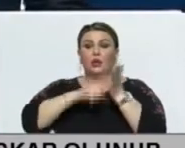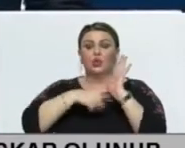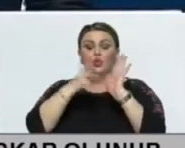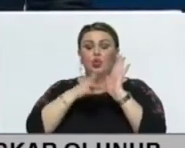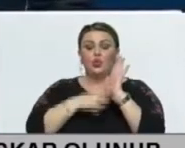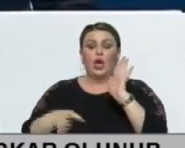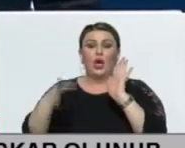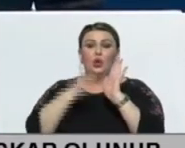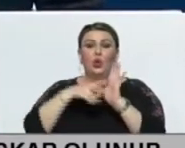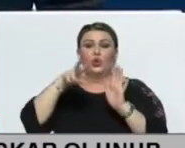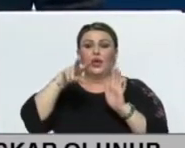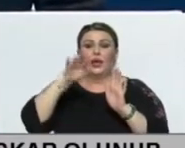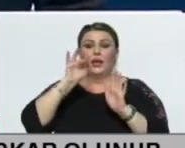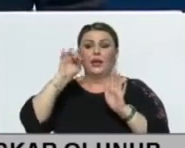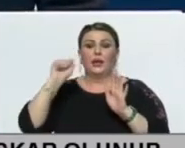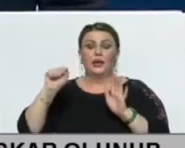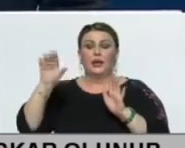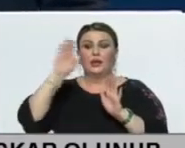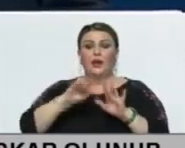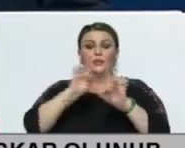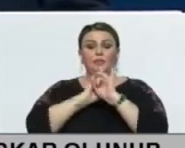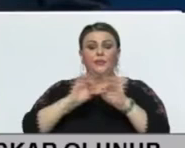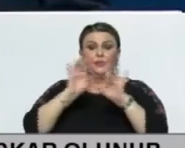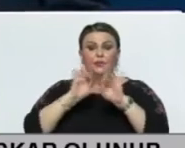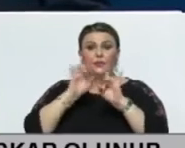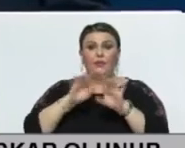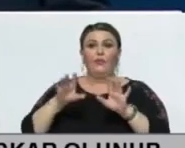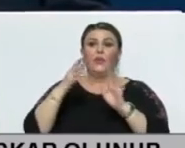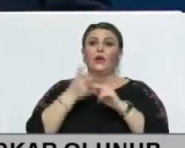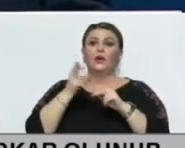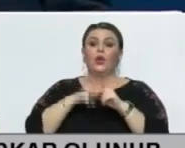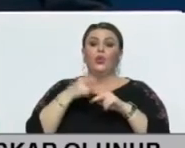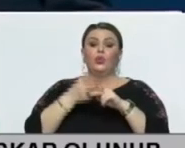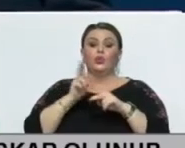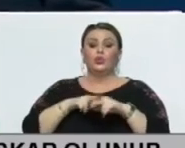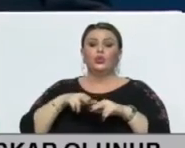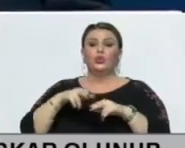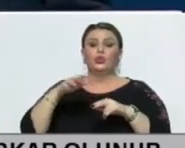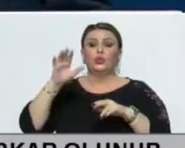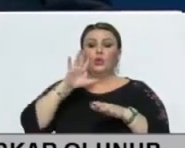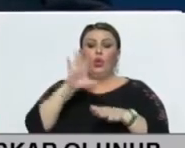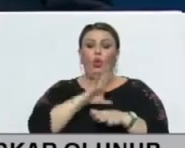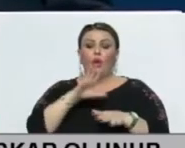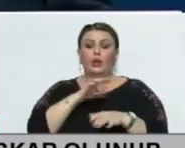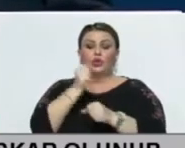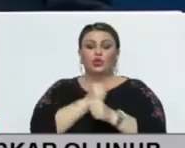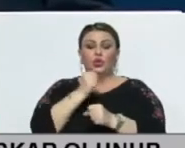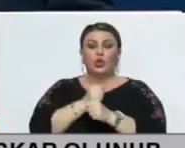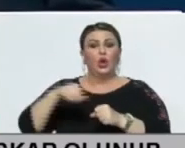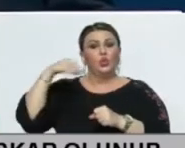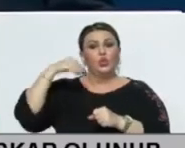7.99 liradır. Ondan da danışdı və qeyd elədi ki, bu cür dalğalanmalar heç də